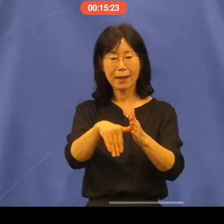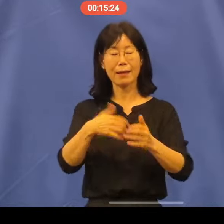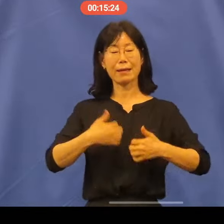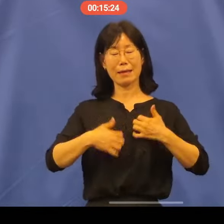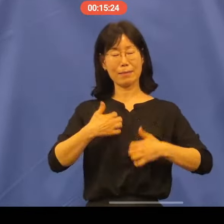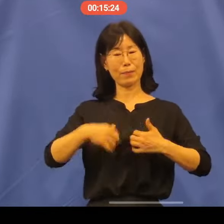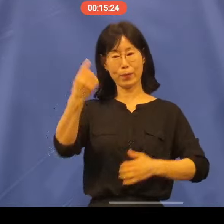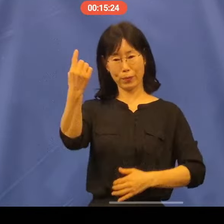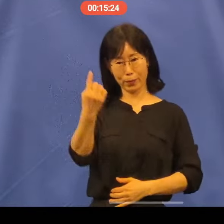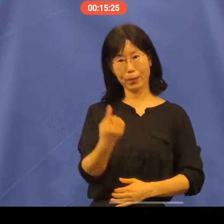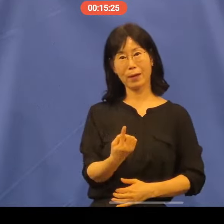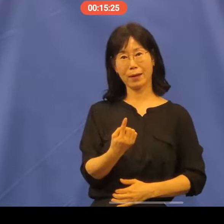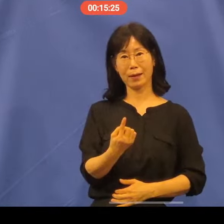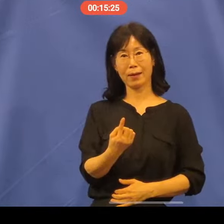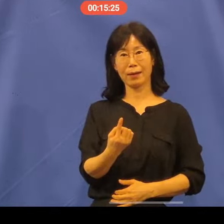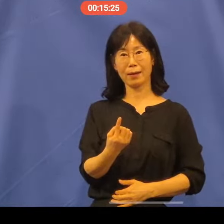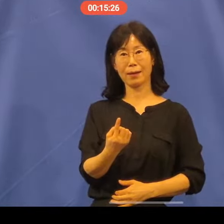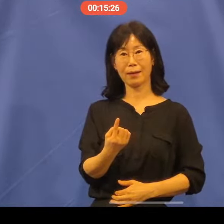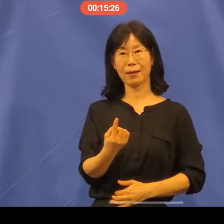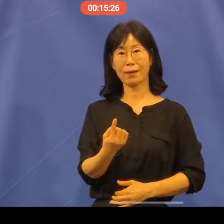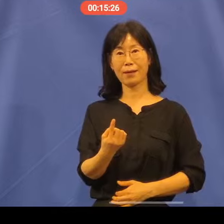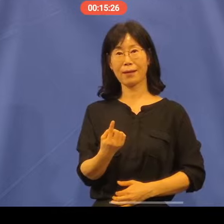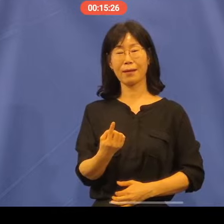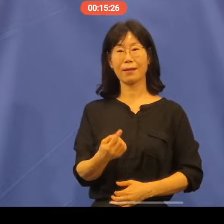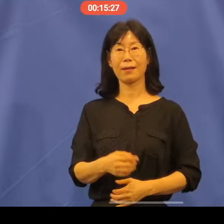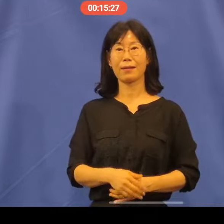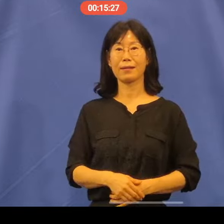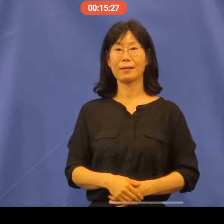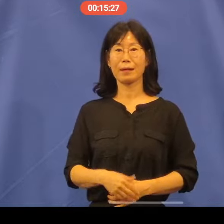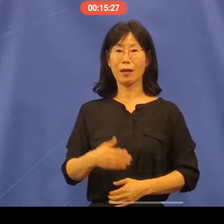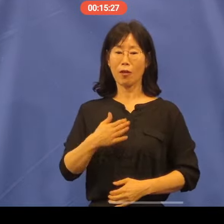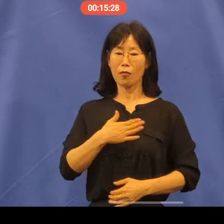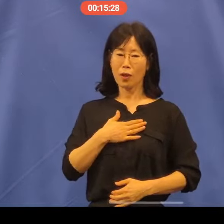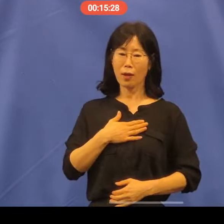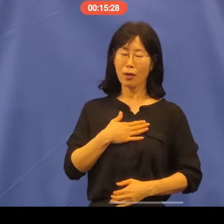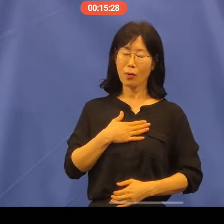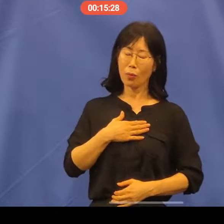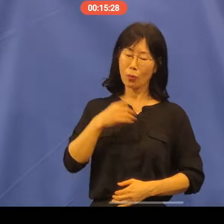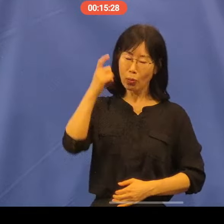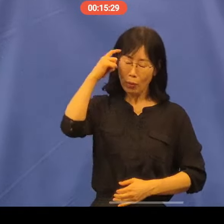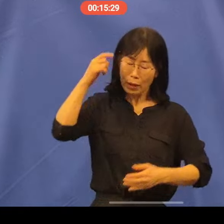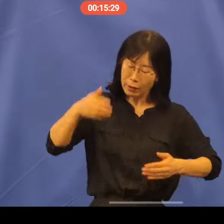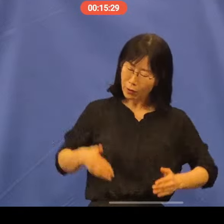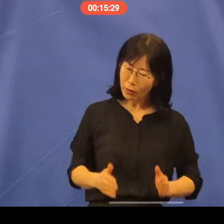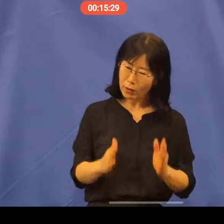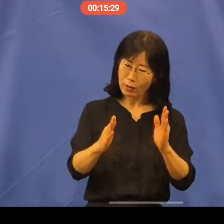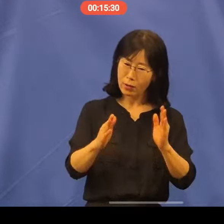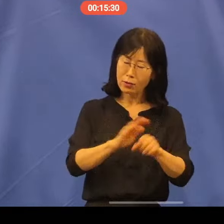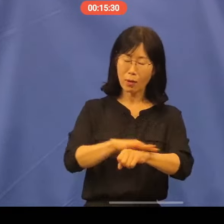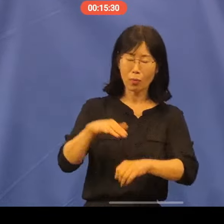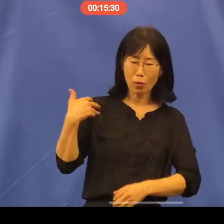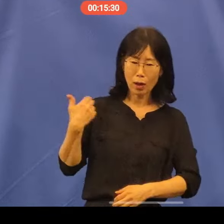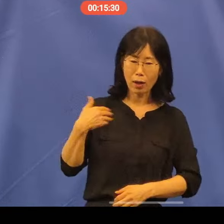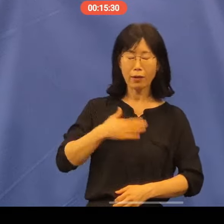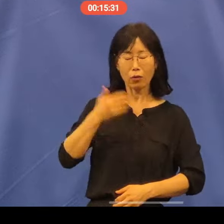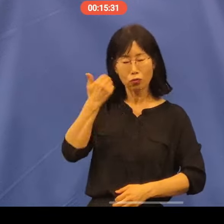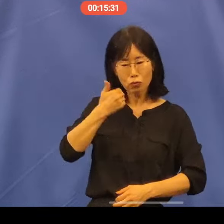기쁨을, 그 존재의 목적을 모르는데 내가 기쁨이 생길 리가 없어요. 그게 우울해지는 거예요. 우울해지는